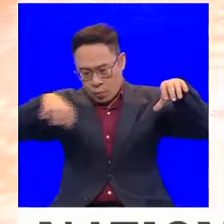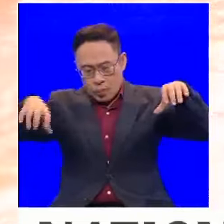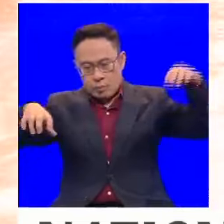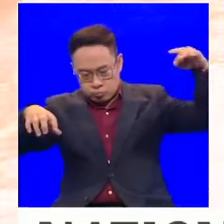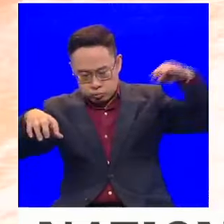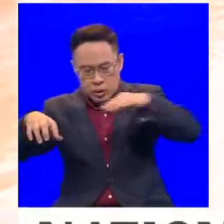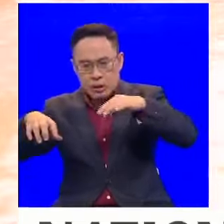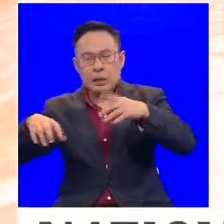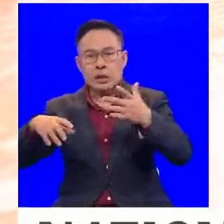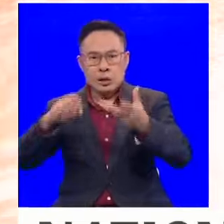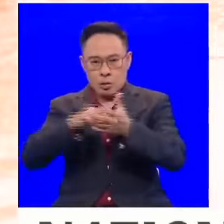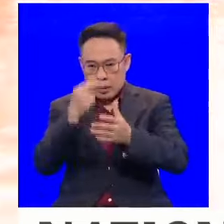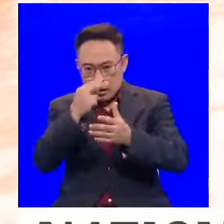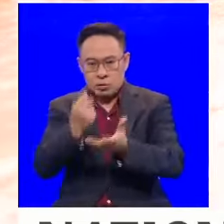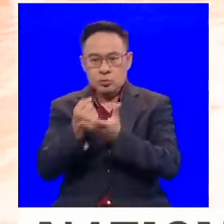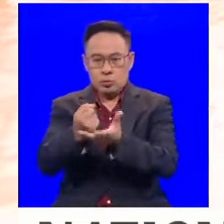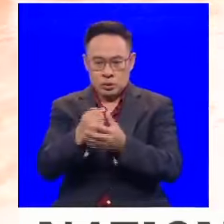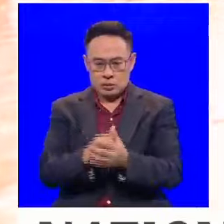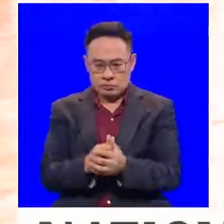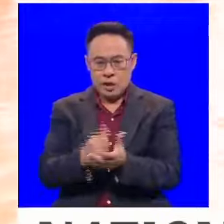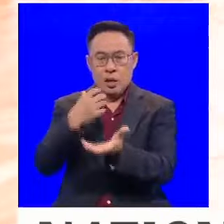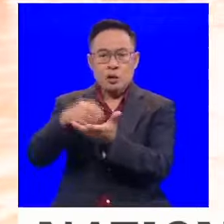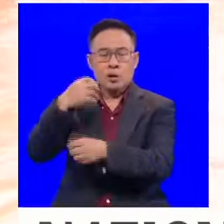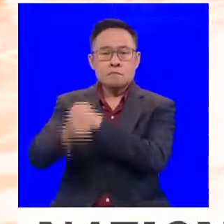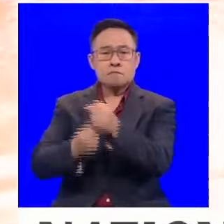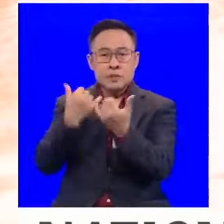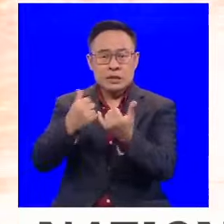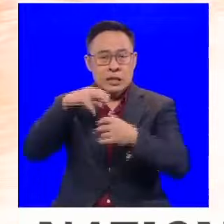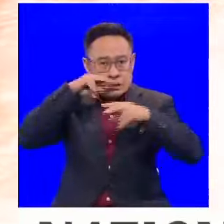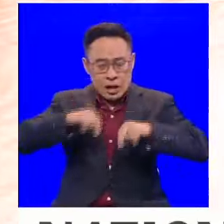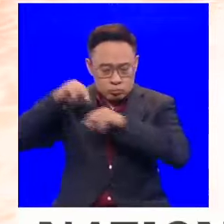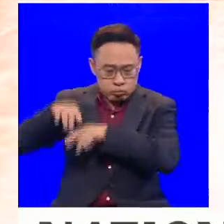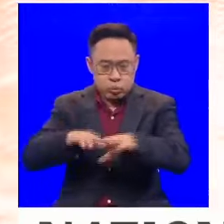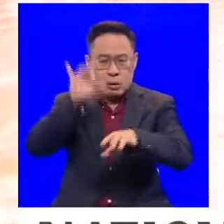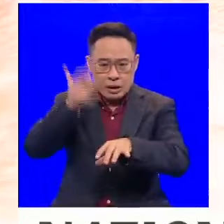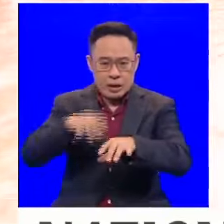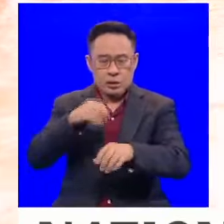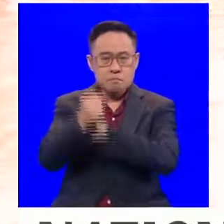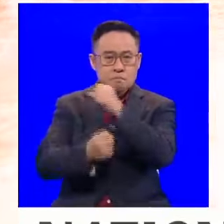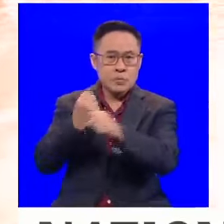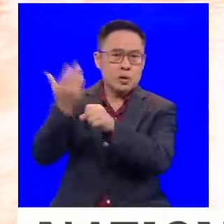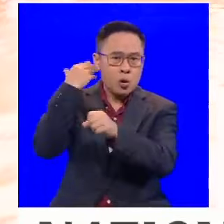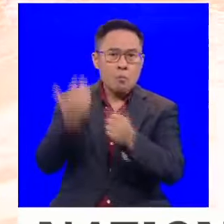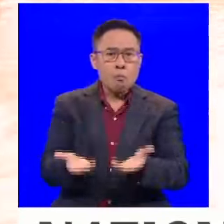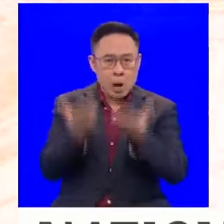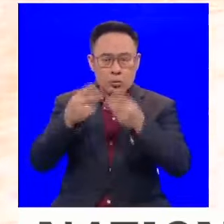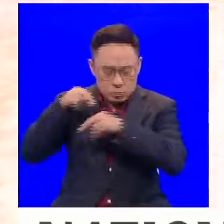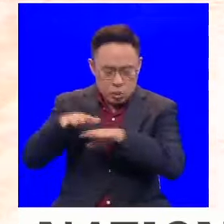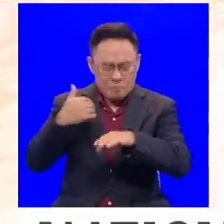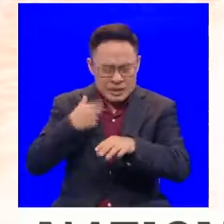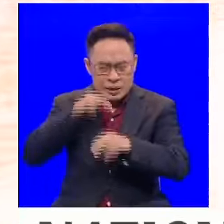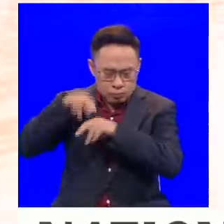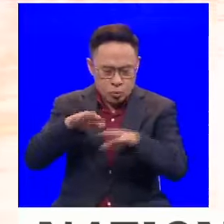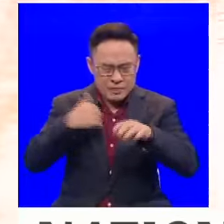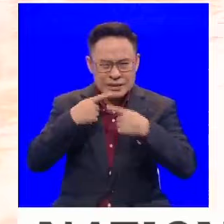มันก็แห้งกว่าทุกปีเจ้าก็มันไปไหนก็ลำบากเจ้ายายก็อยู่สองตายายแล้วก็หูออกไปได้ยังไง ที่เ